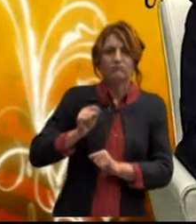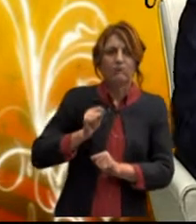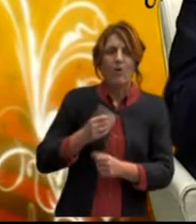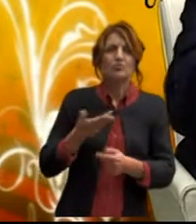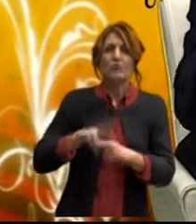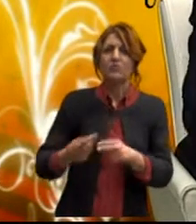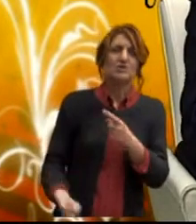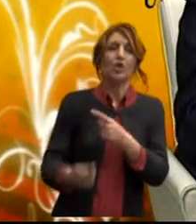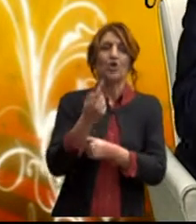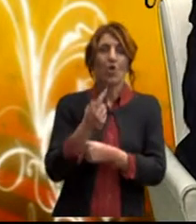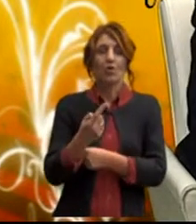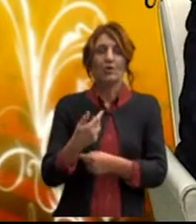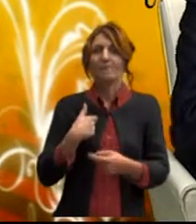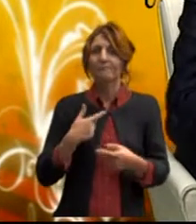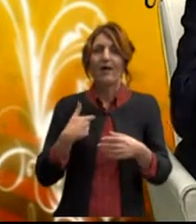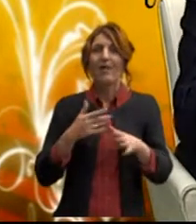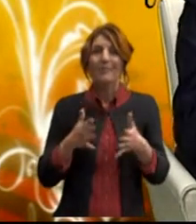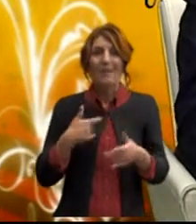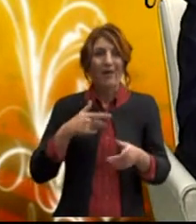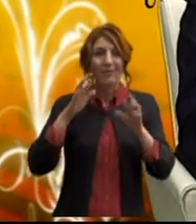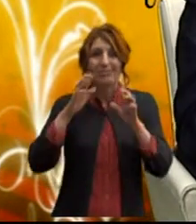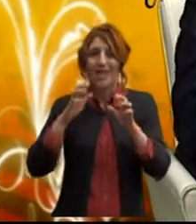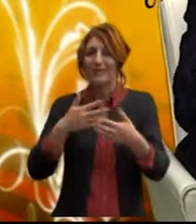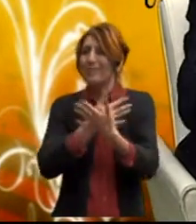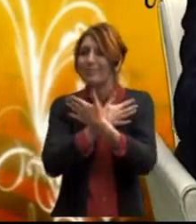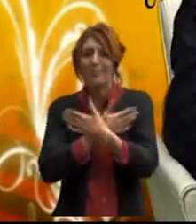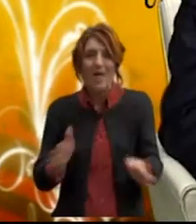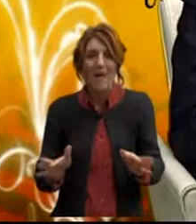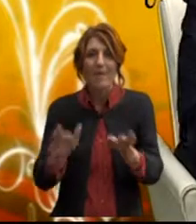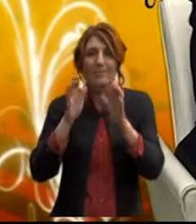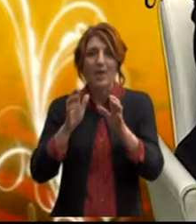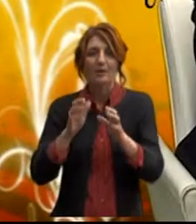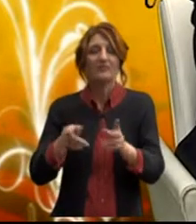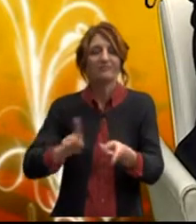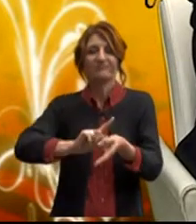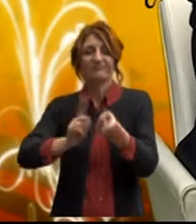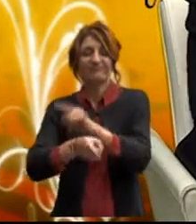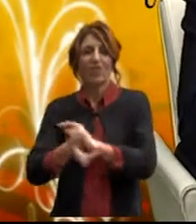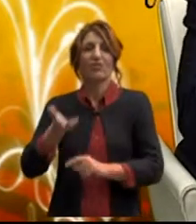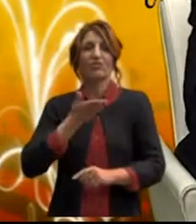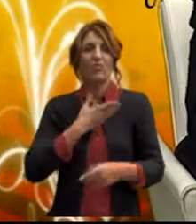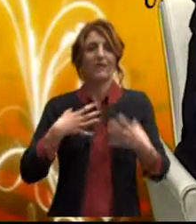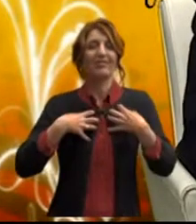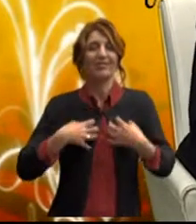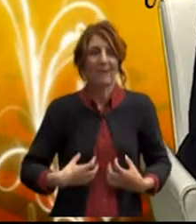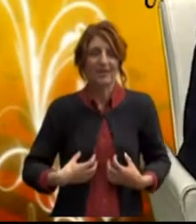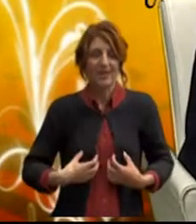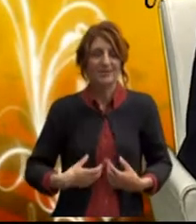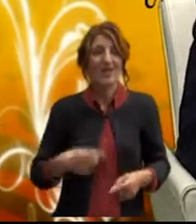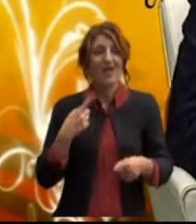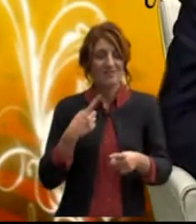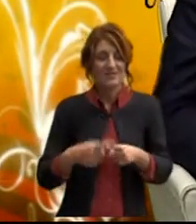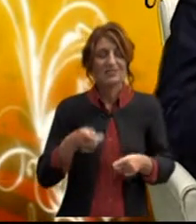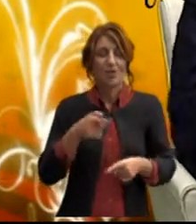loše. A onda kad izgubi nadu i osjeti se bespomoćan, onda ulazi u depresiju. I zbog toga mi imamo sve više anksioznih